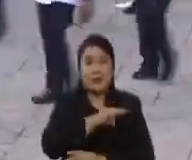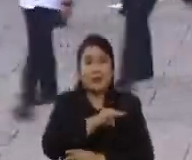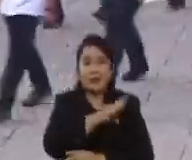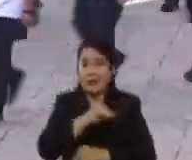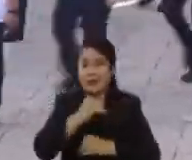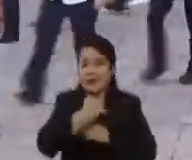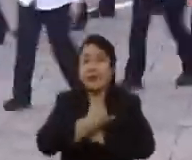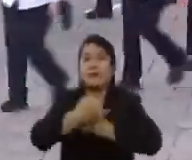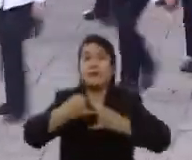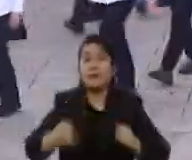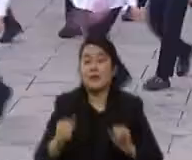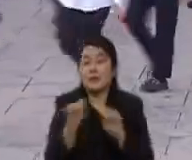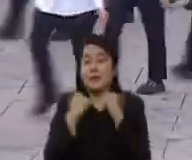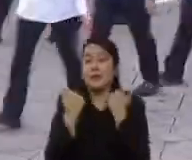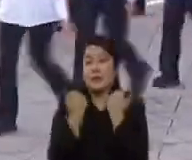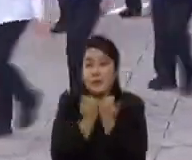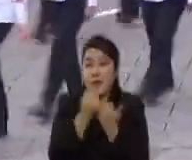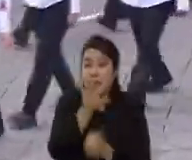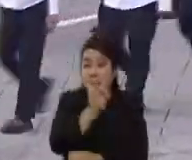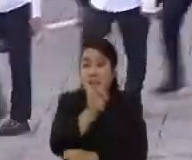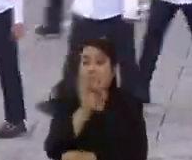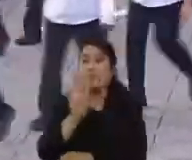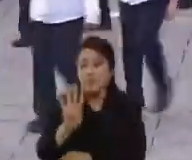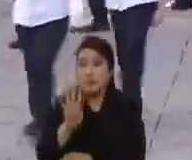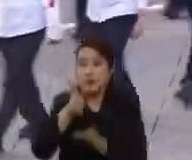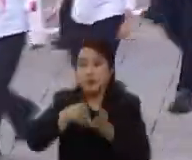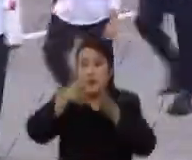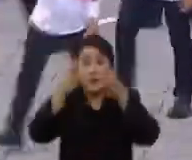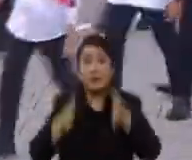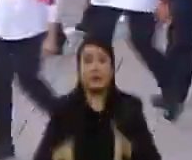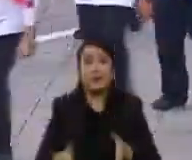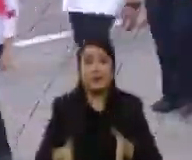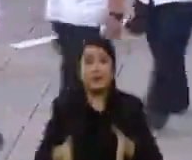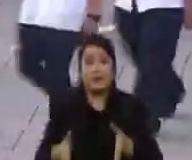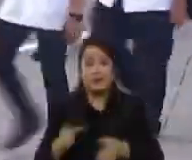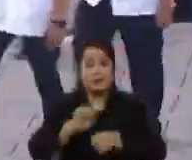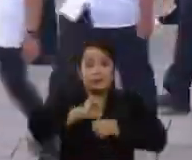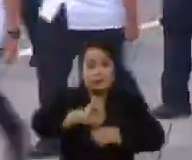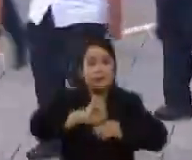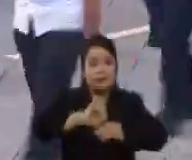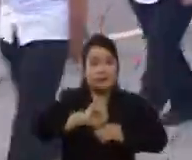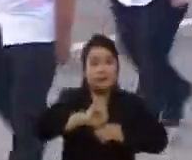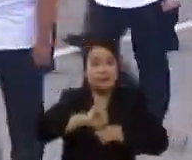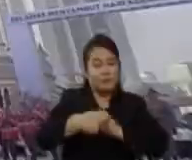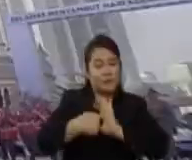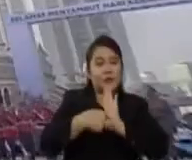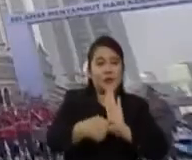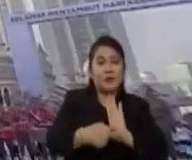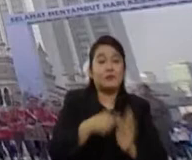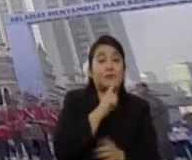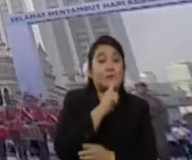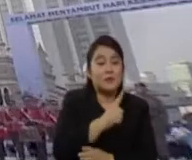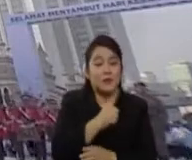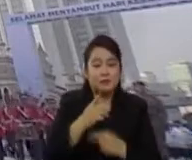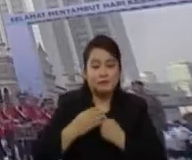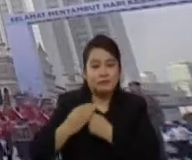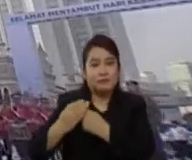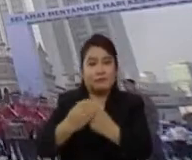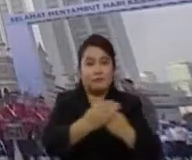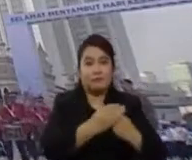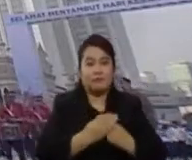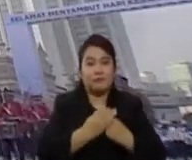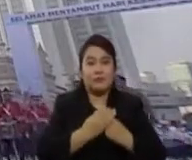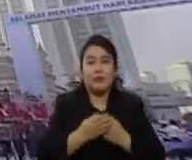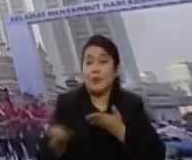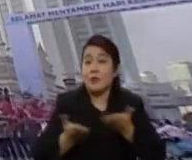jabatan dan agensi melibatkan biasaan 84 peserta. Kontingen ini gambaran sebenar kesepakatan sinergi perkhidmatan